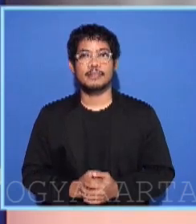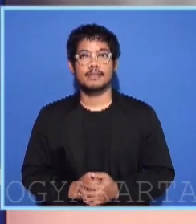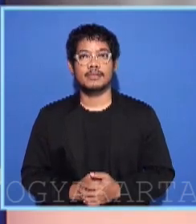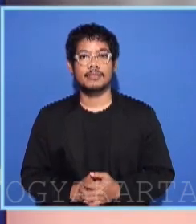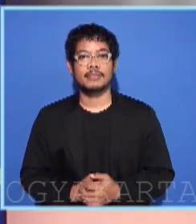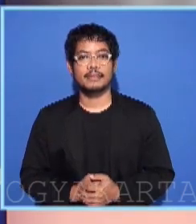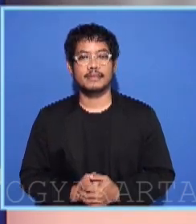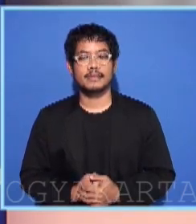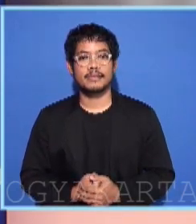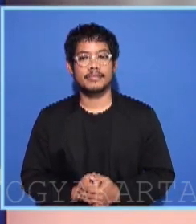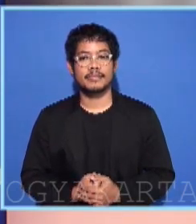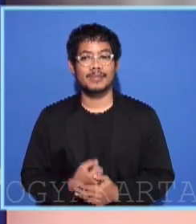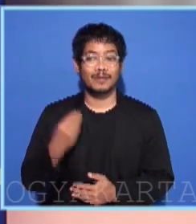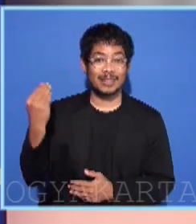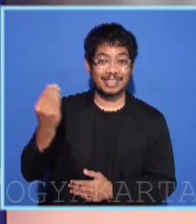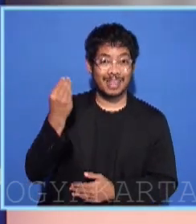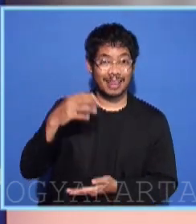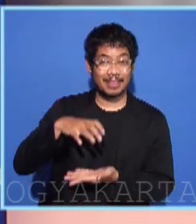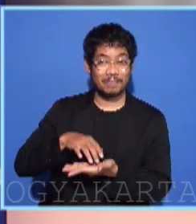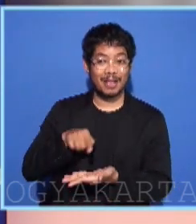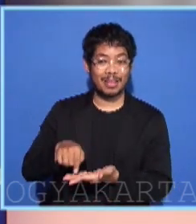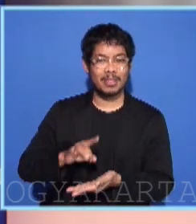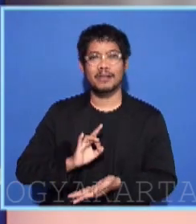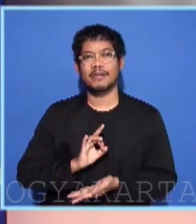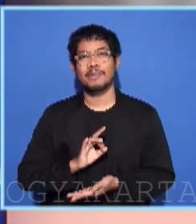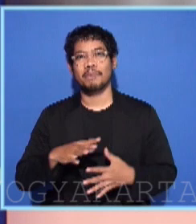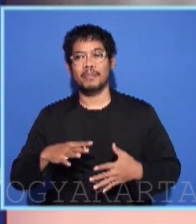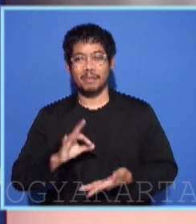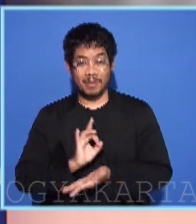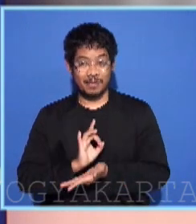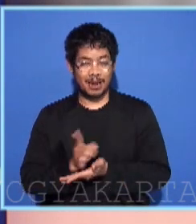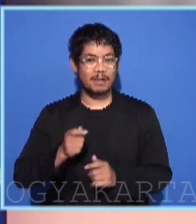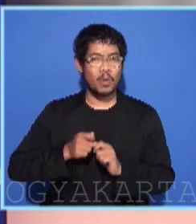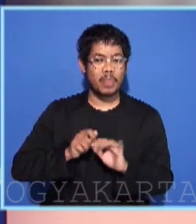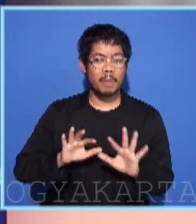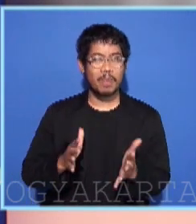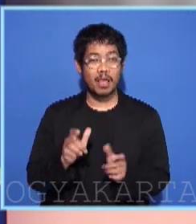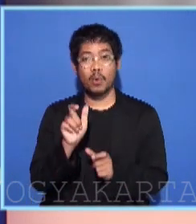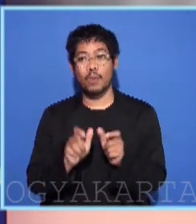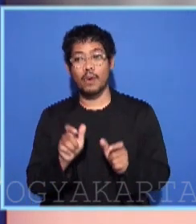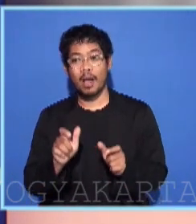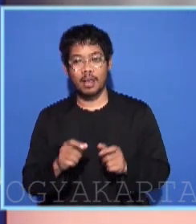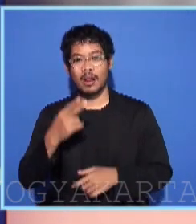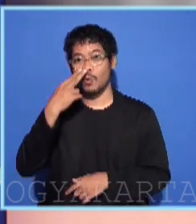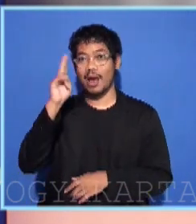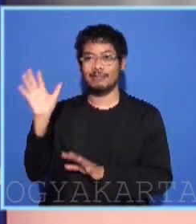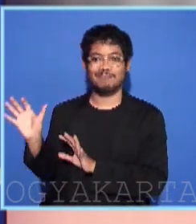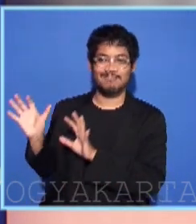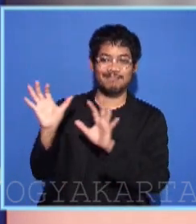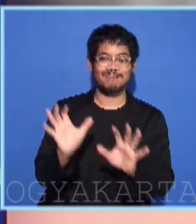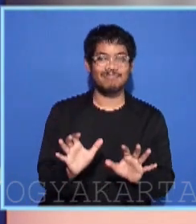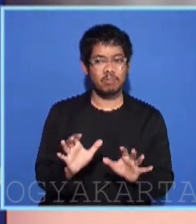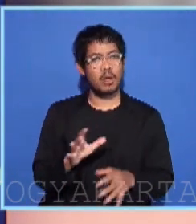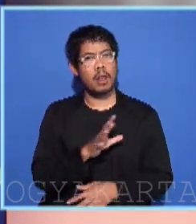Saudara, Tour de Prambanan menjadi salah satu upaya untuk meningkatkan lama tinggal wisatawan di Daerah Istimewa Yogyakarta. Hal ini karena wisatawan